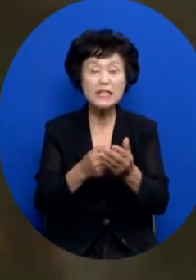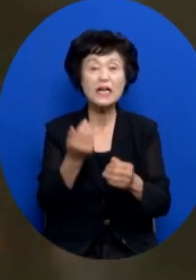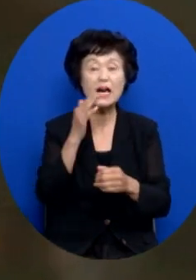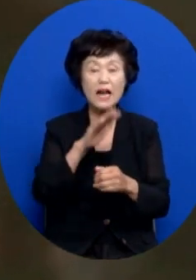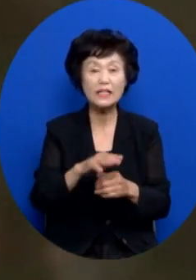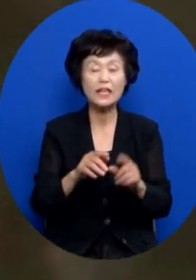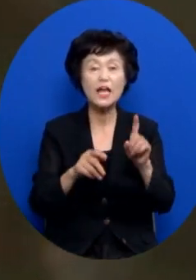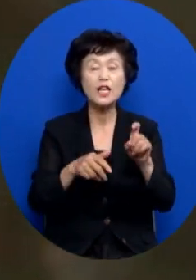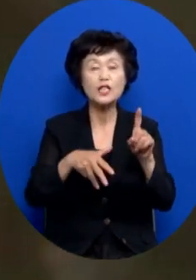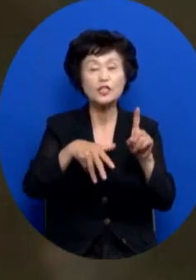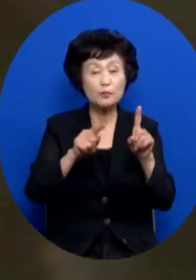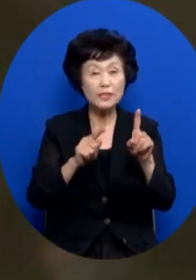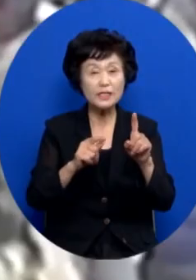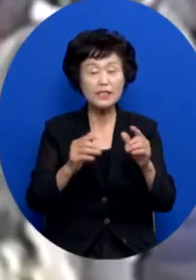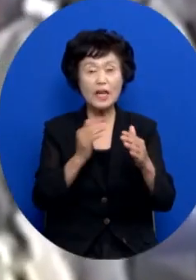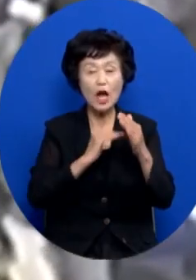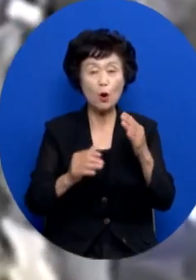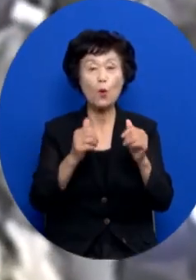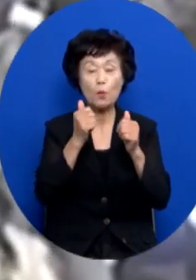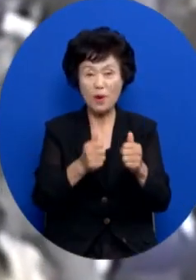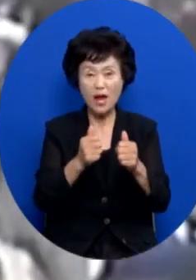11차 공판이 돌연 중단된 바 있습니다